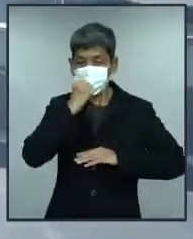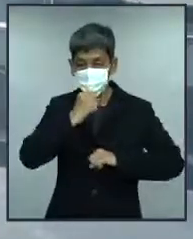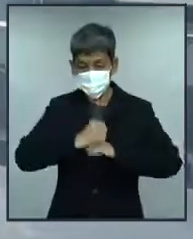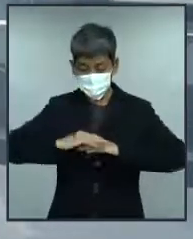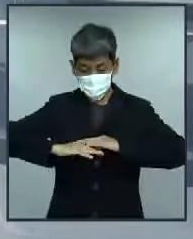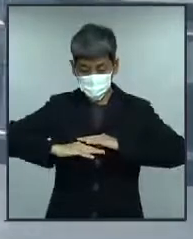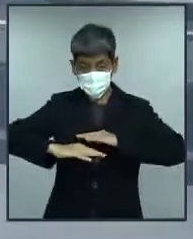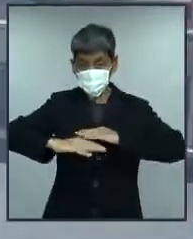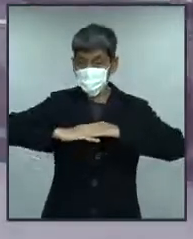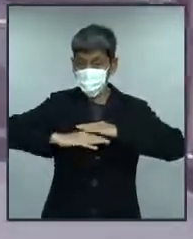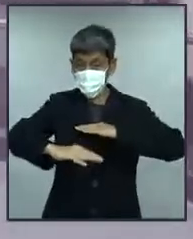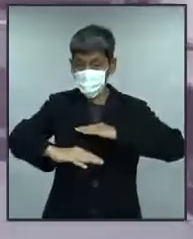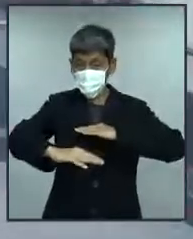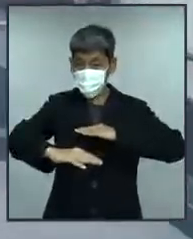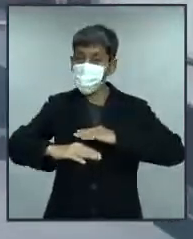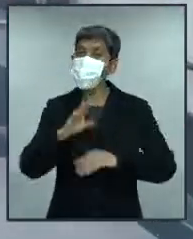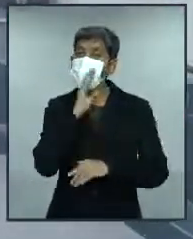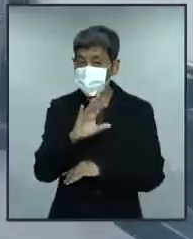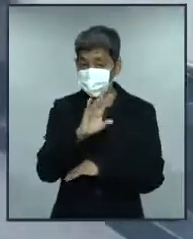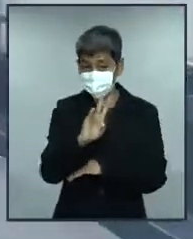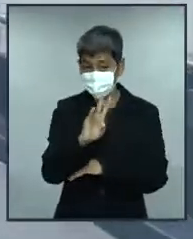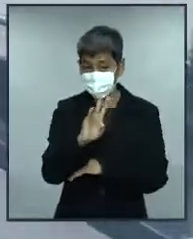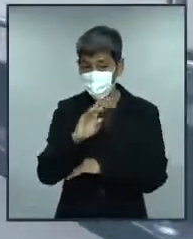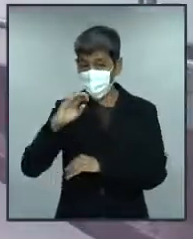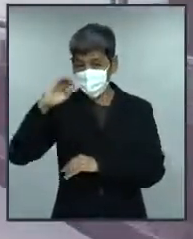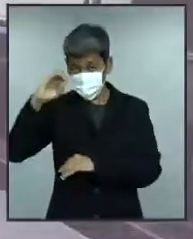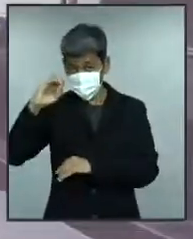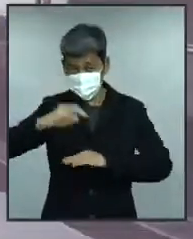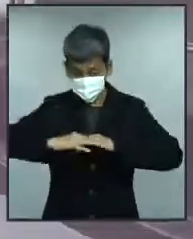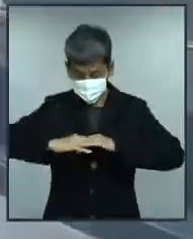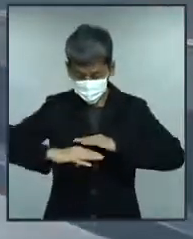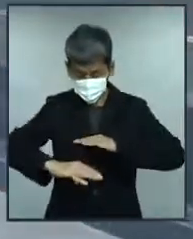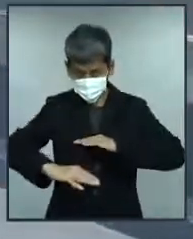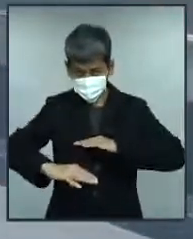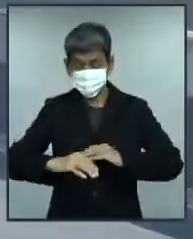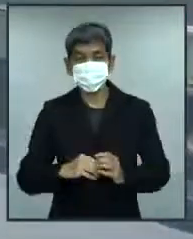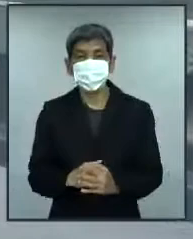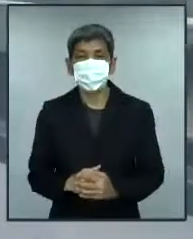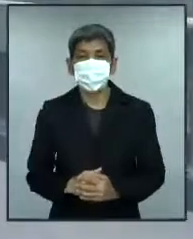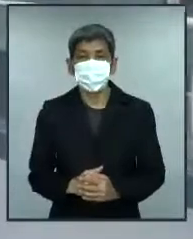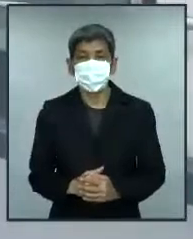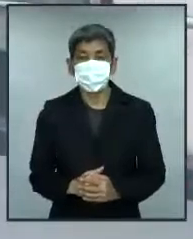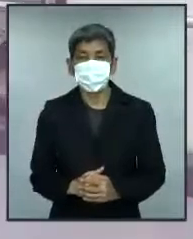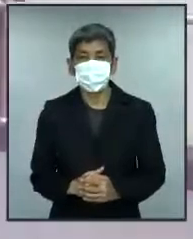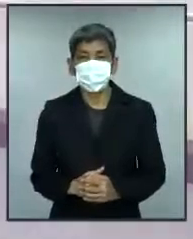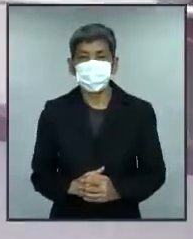ราทดสอบตรงเนี้ย อยู่ที่7องศานะครับทางลาดครับ